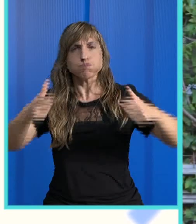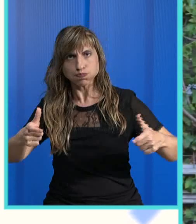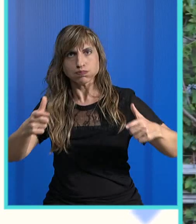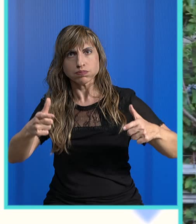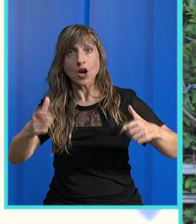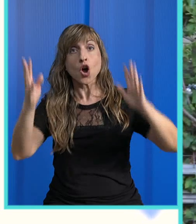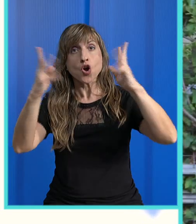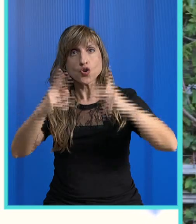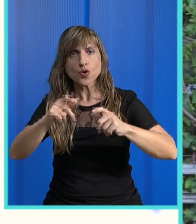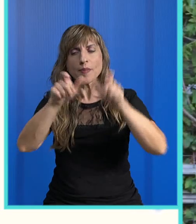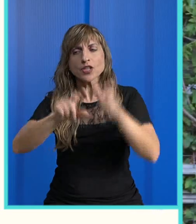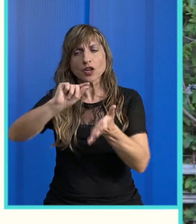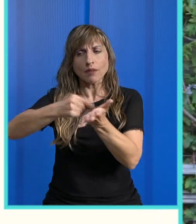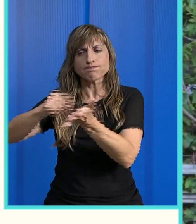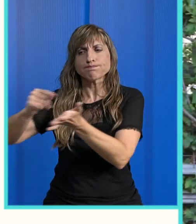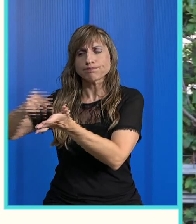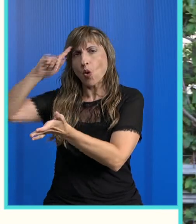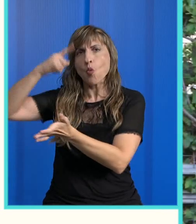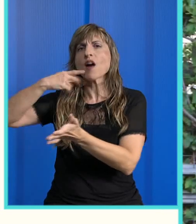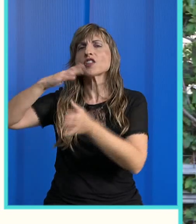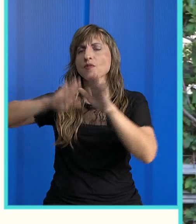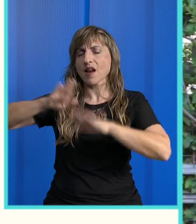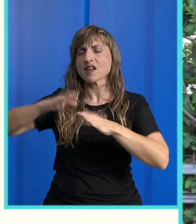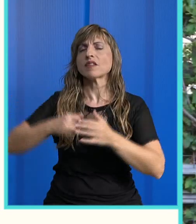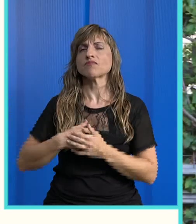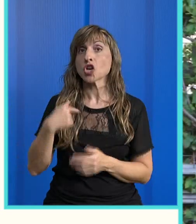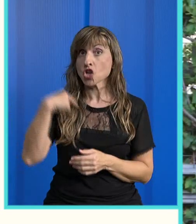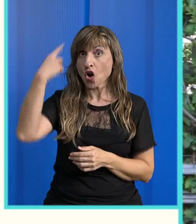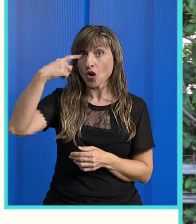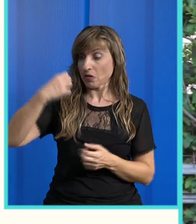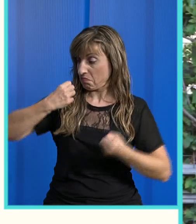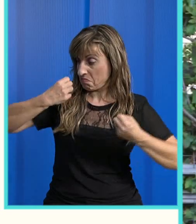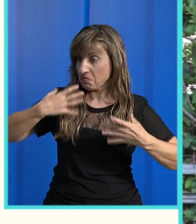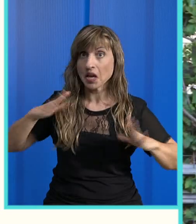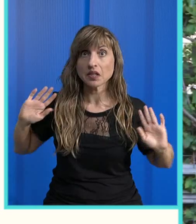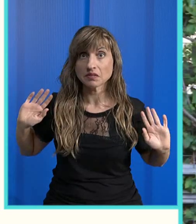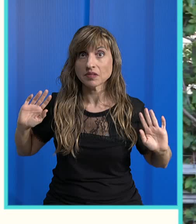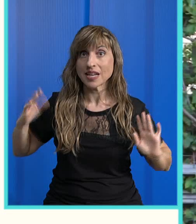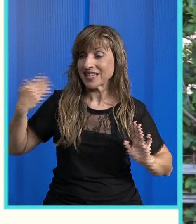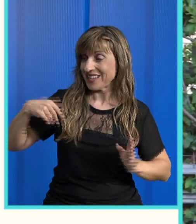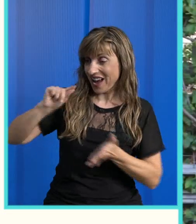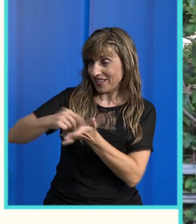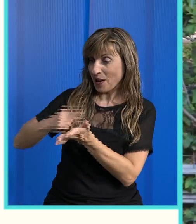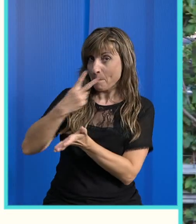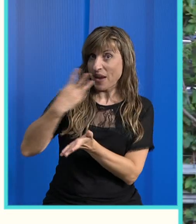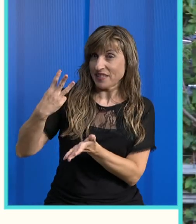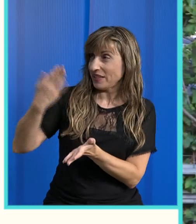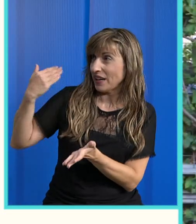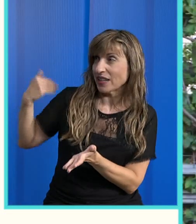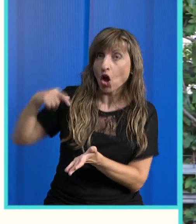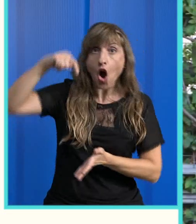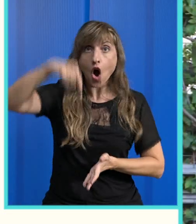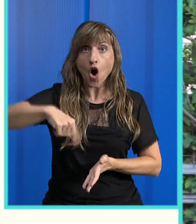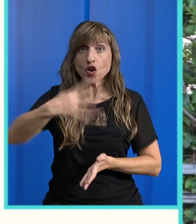agentes de la Guàrdia Urbana i jo crec que vam una bona tendència. Como os decía 23 agentes hace unos meses hoy